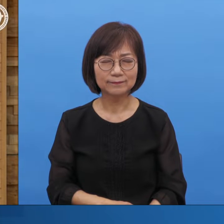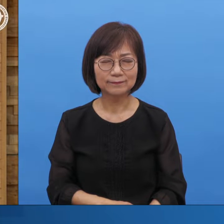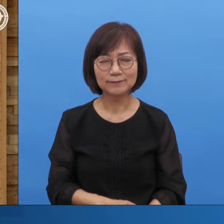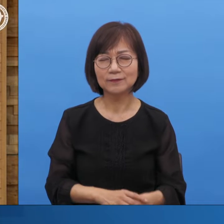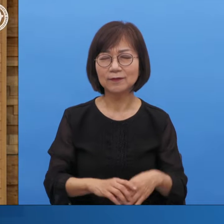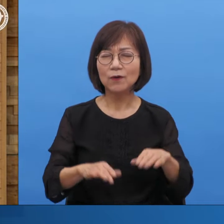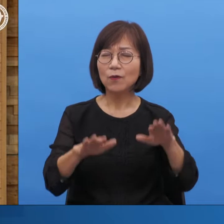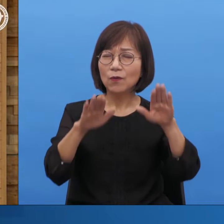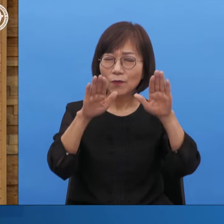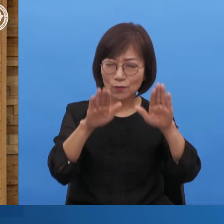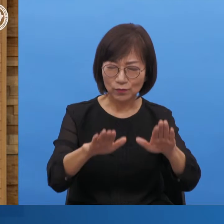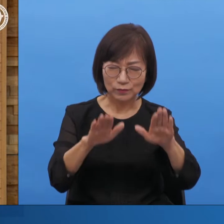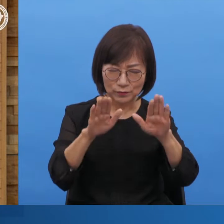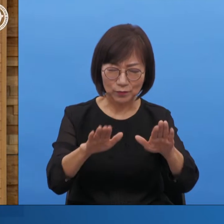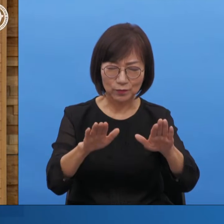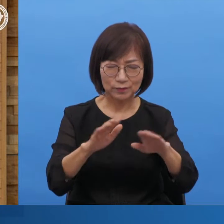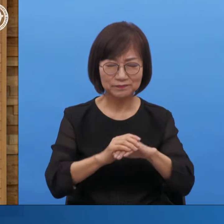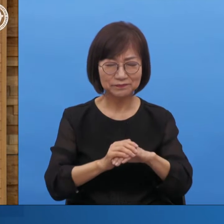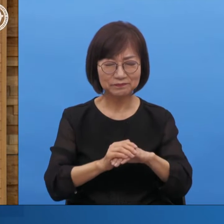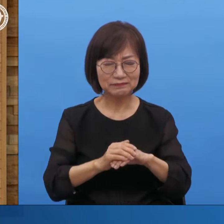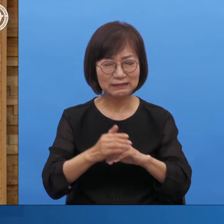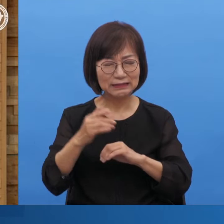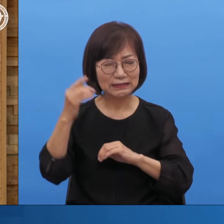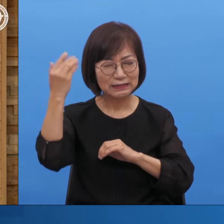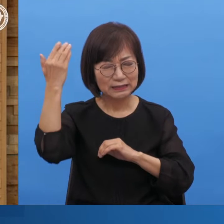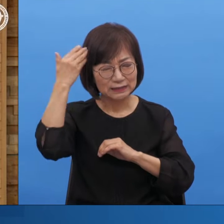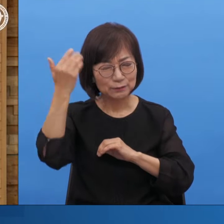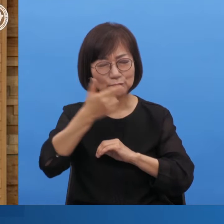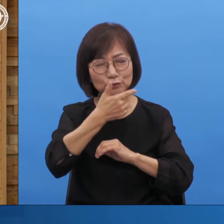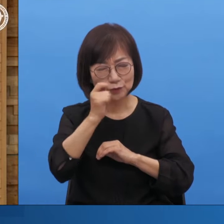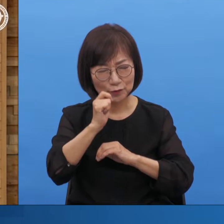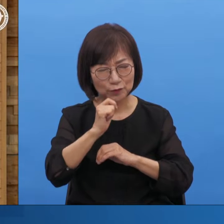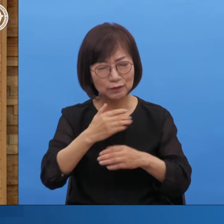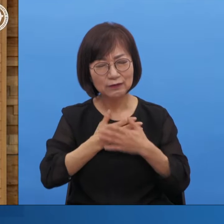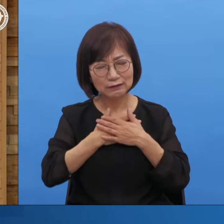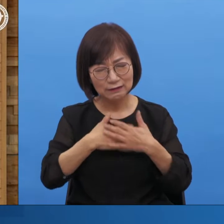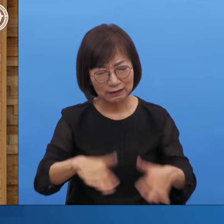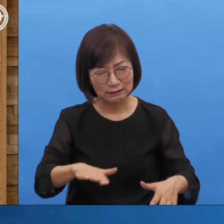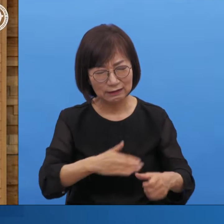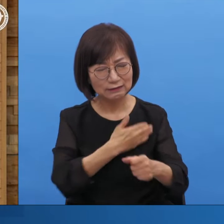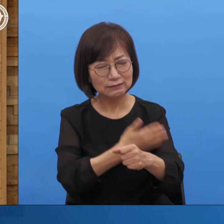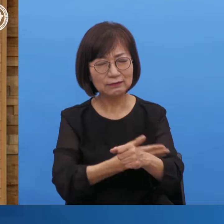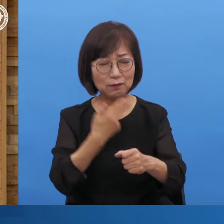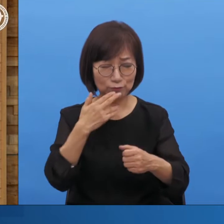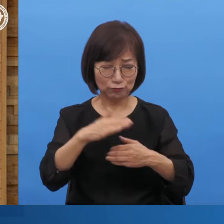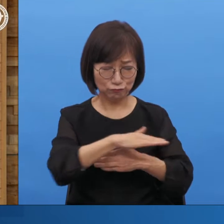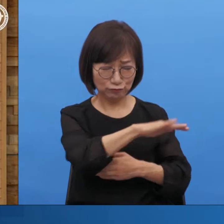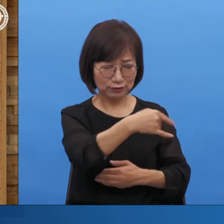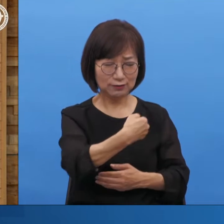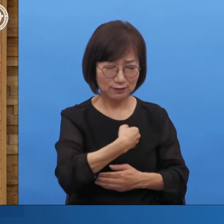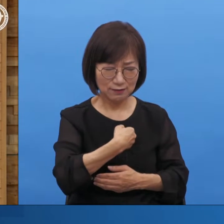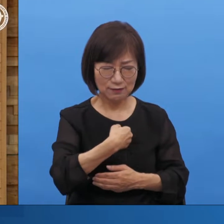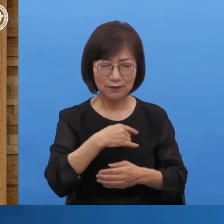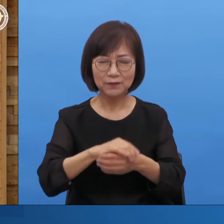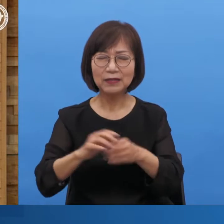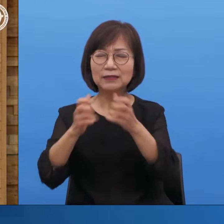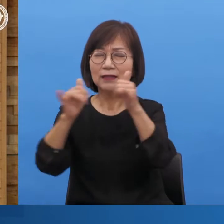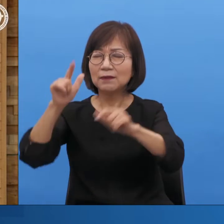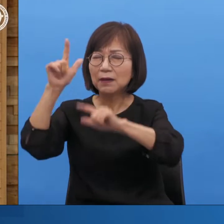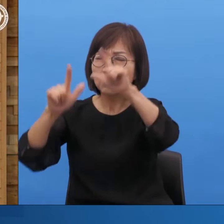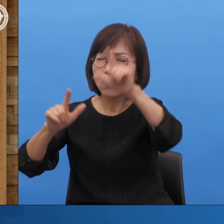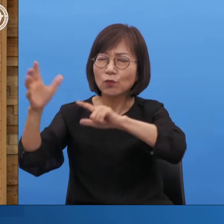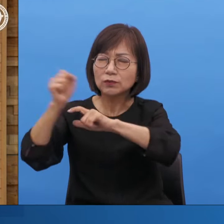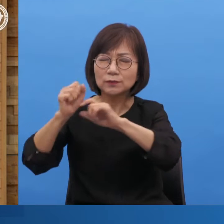오늘도 무지하고 무능하고 연약한 저희들을 인간의 몸을 입으시고 이 땅에 오신 하나님